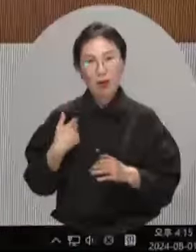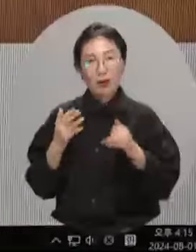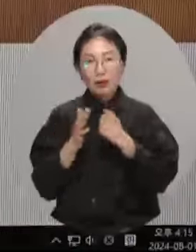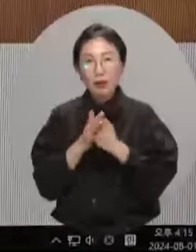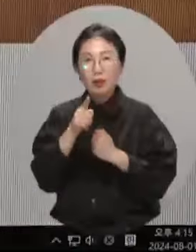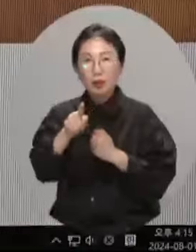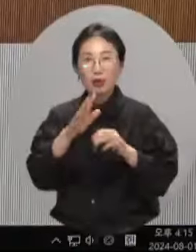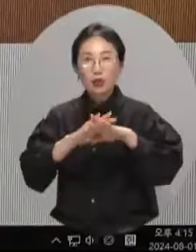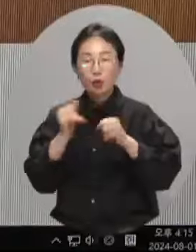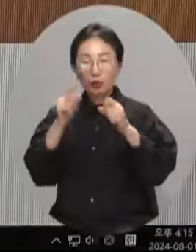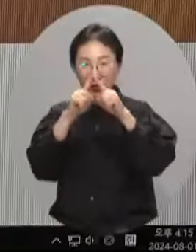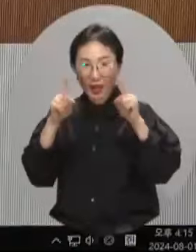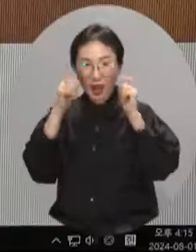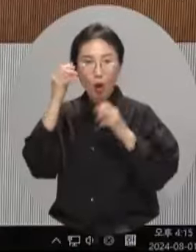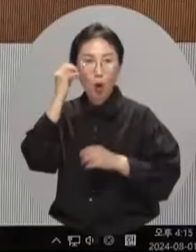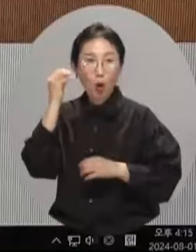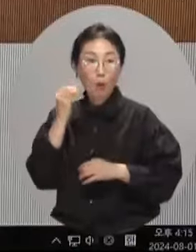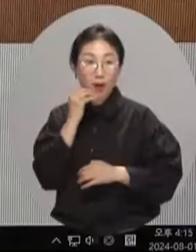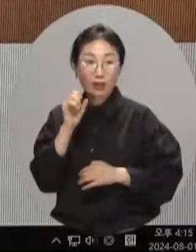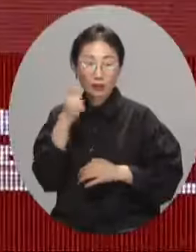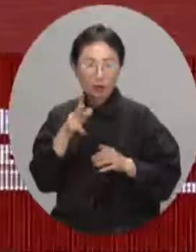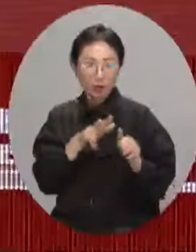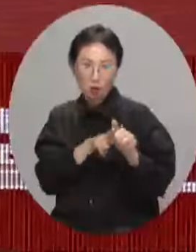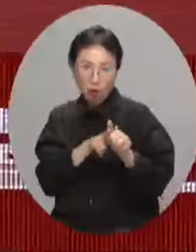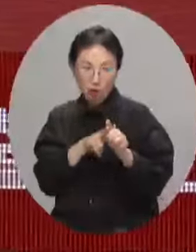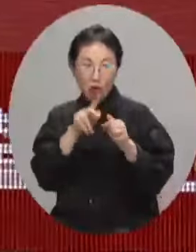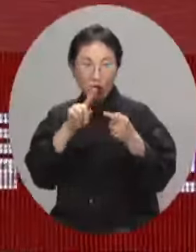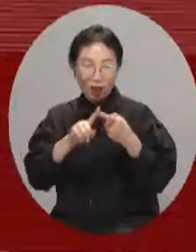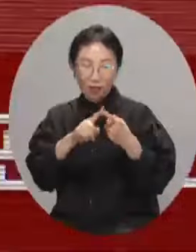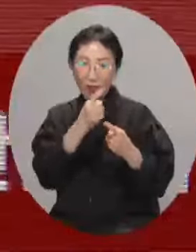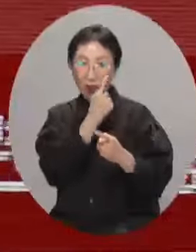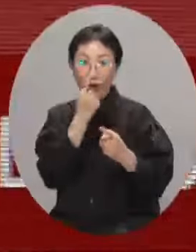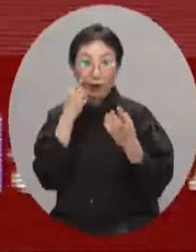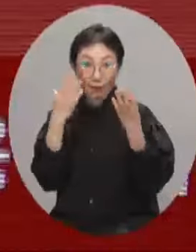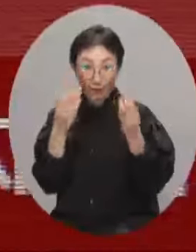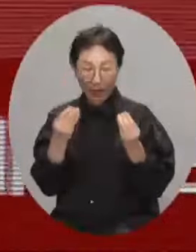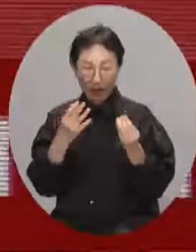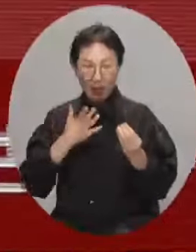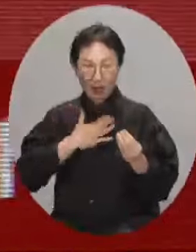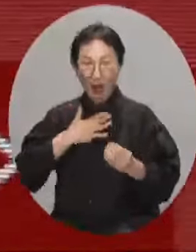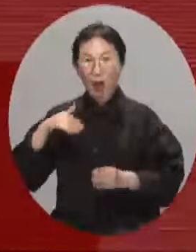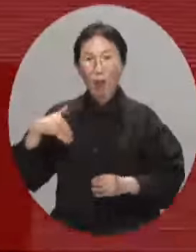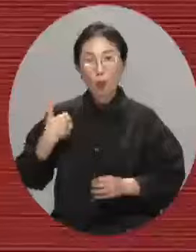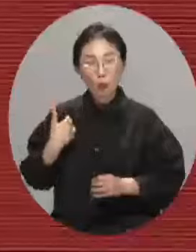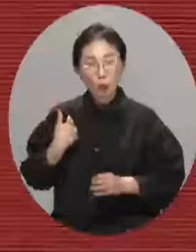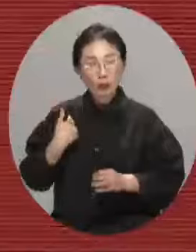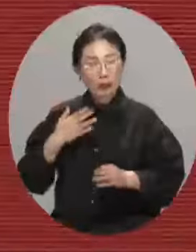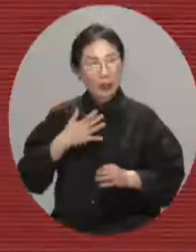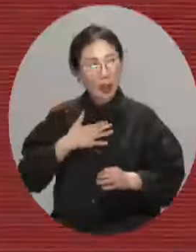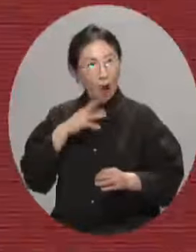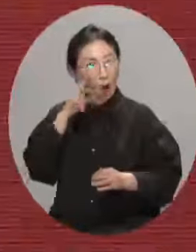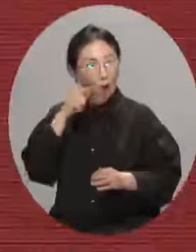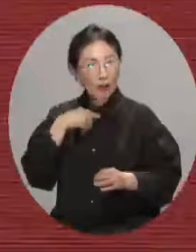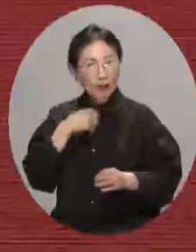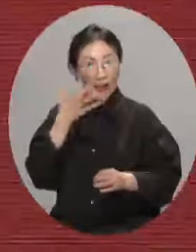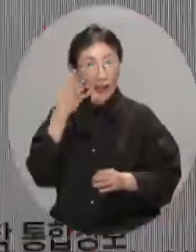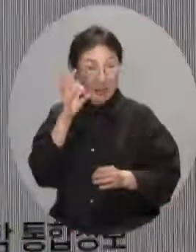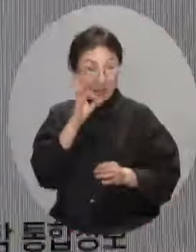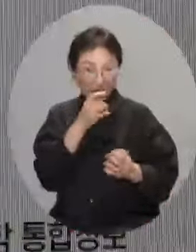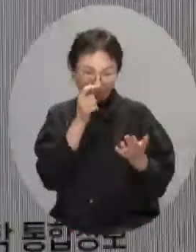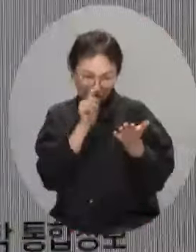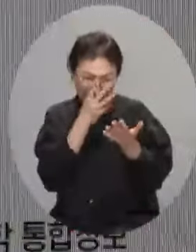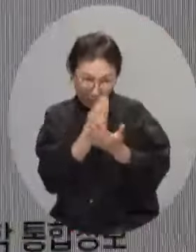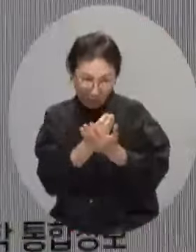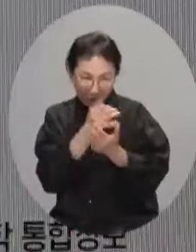때문에 전북대 홈페이지를 통해 정보 유출 여부를 확인한 뒤 자신도 모르는 본인 인증 내역이 있는지